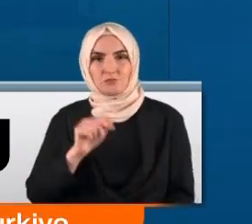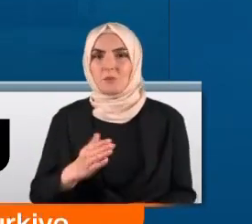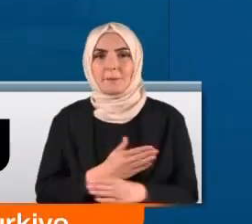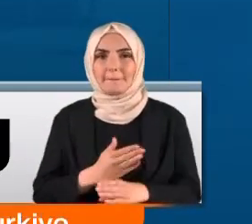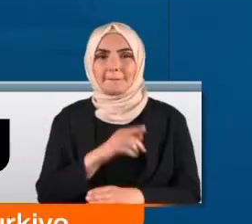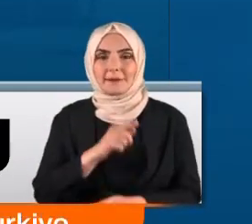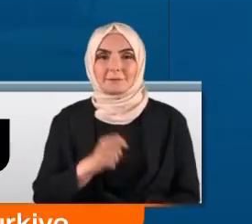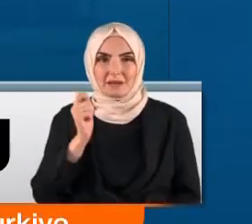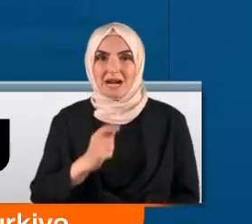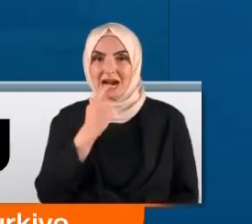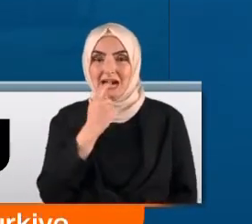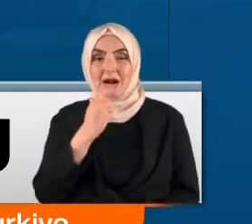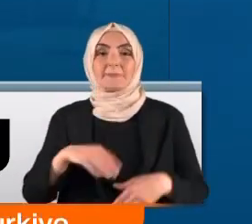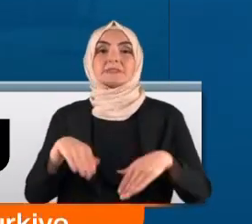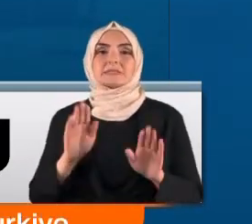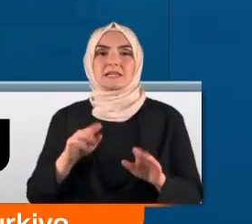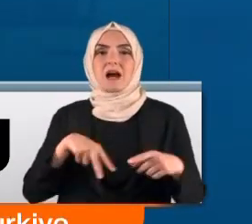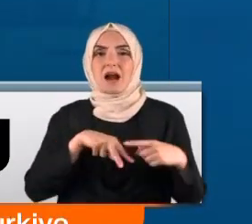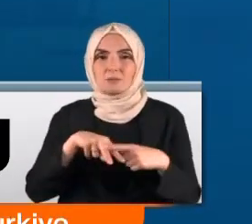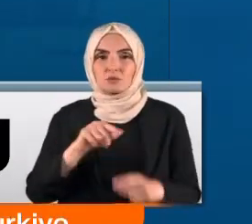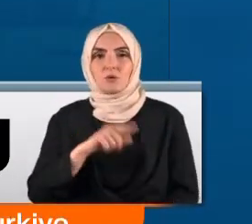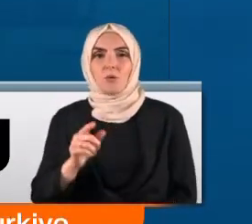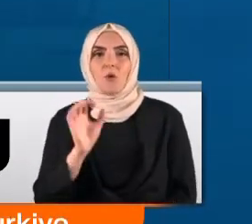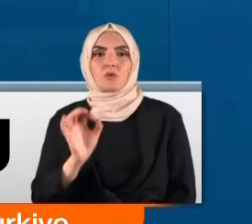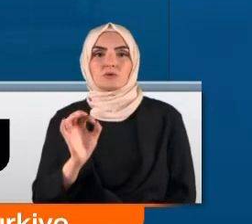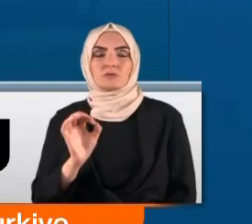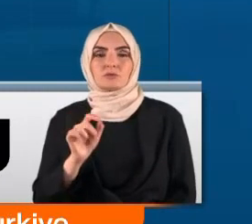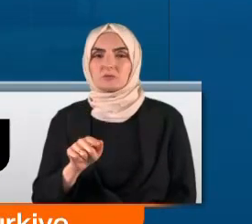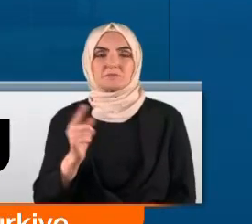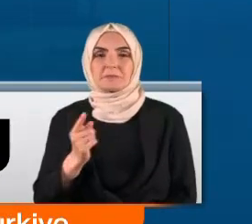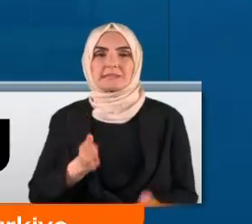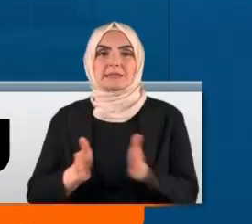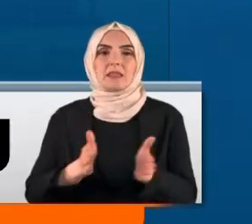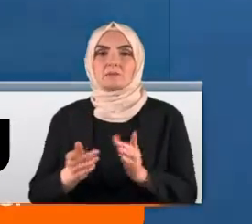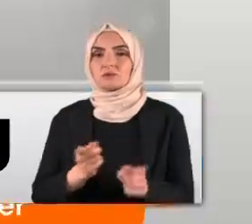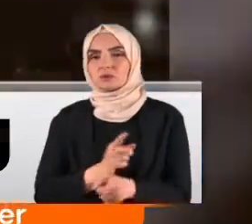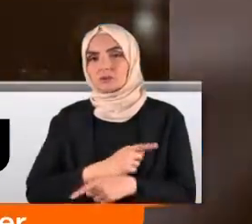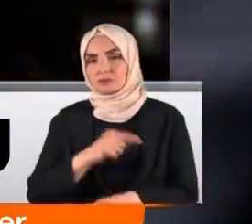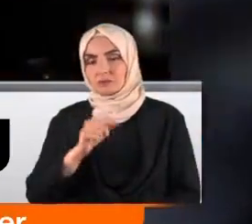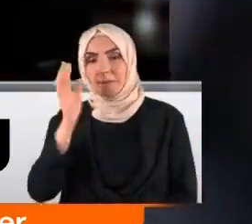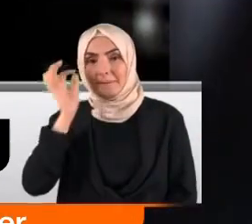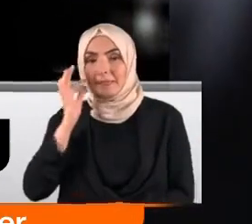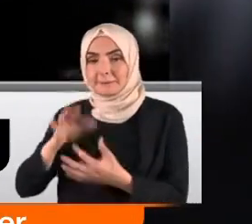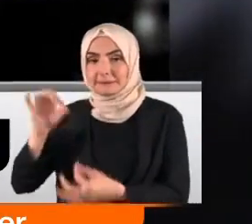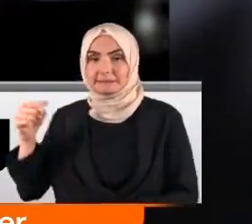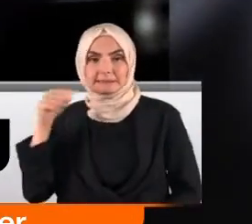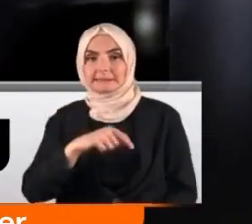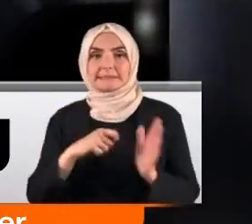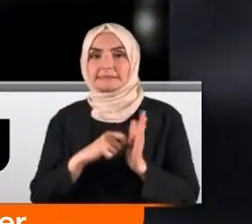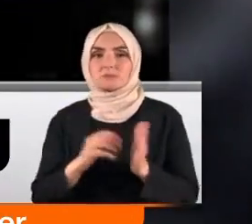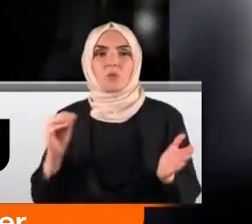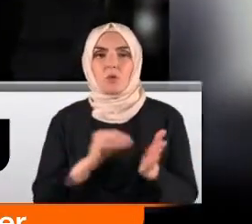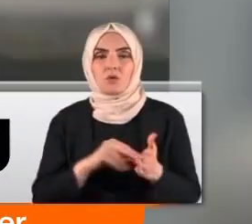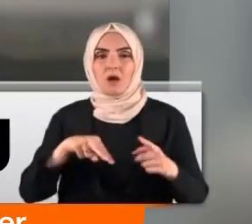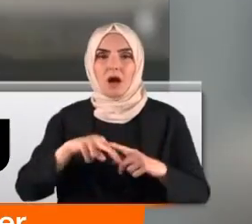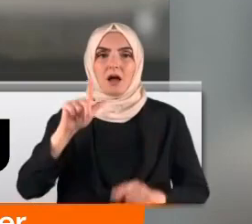metal değil, alüminyum oksinitrit adlı bir seramik. Bilim insanları ona alon demeyi tercih ediyor. What we do is turn the powder into